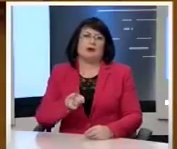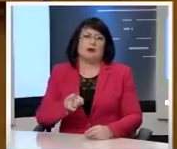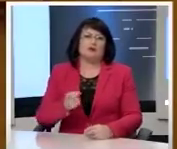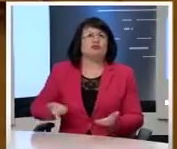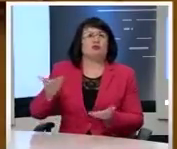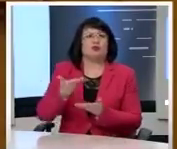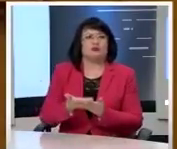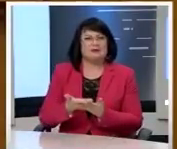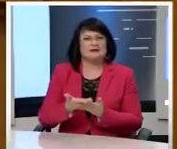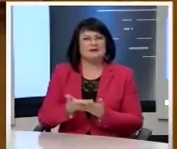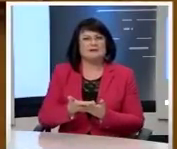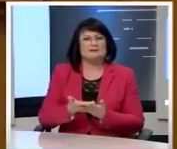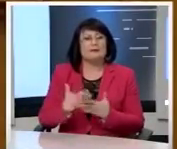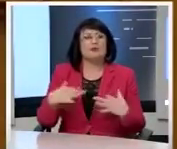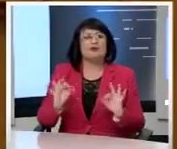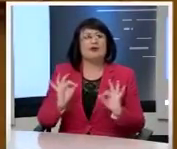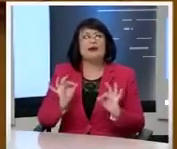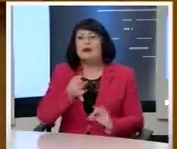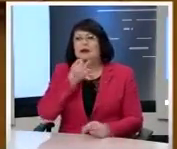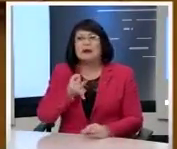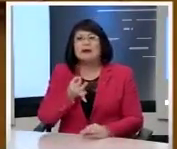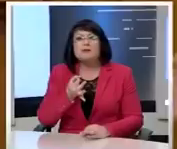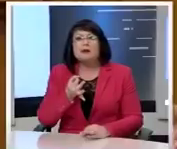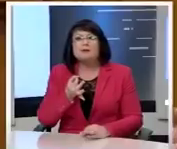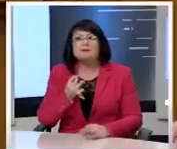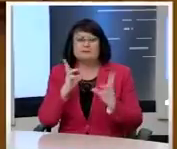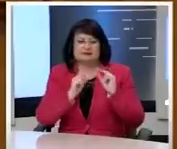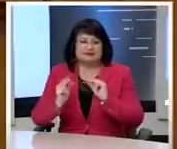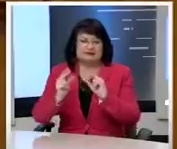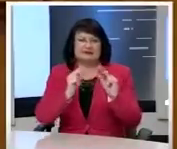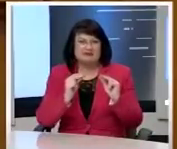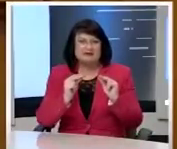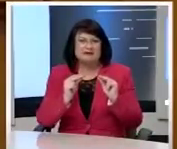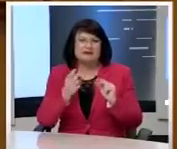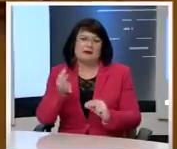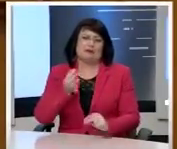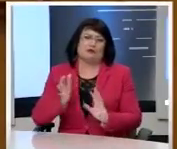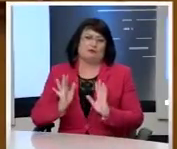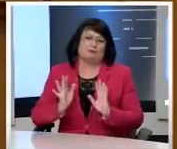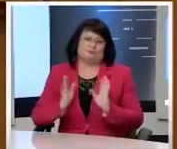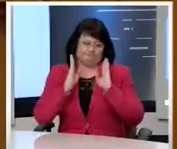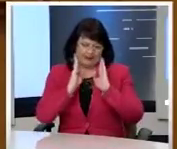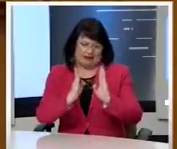την πρότασή του εξ αρχής προσανατόλιζε τη συζήτηση, αυτό που ακούσαμε εδώ.